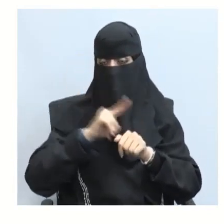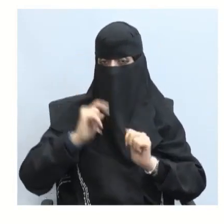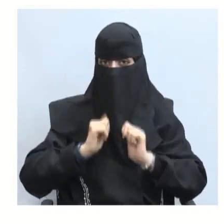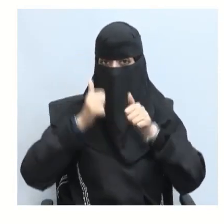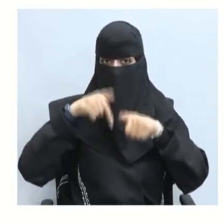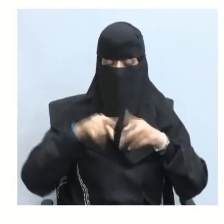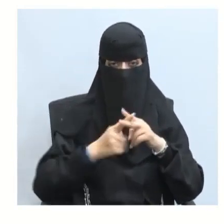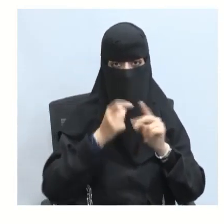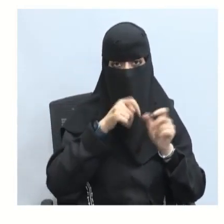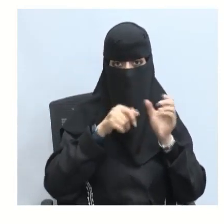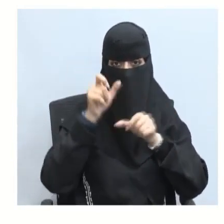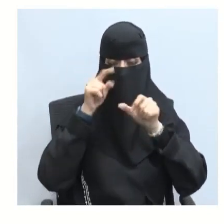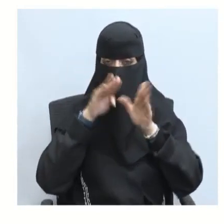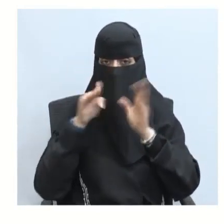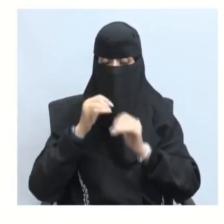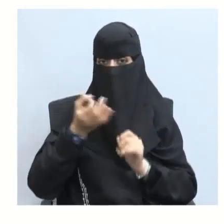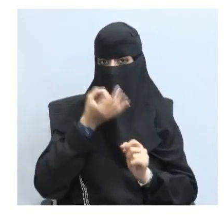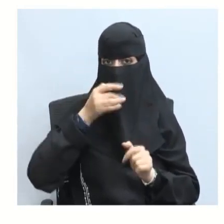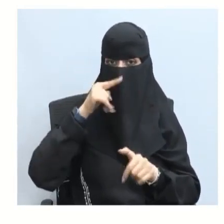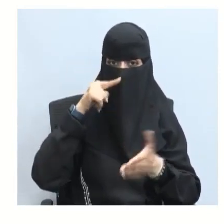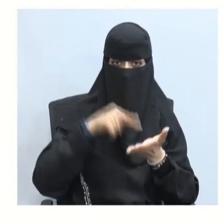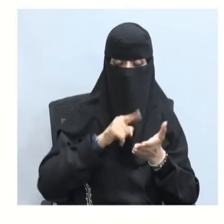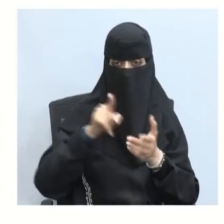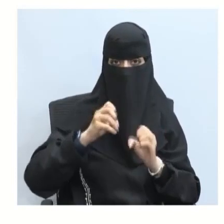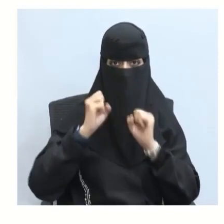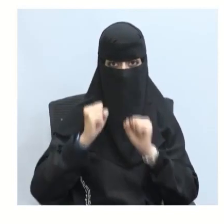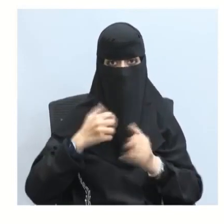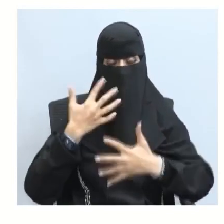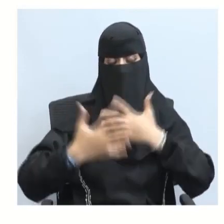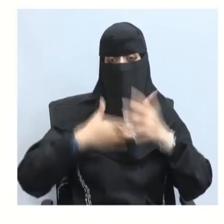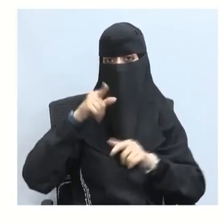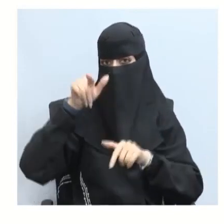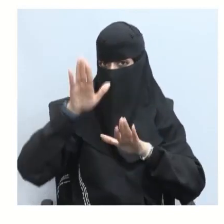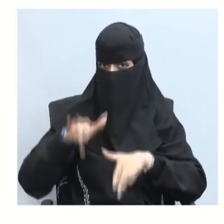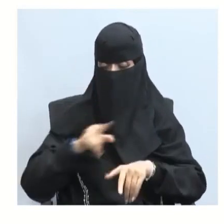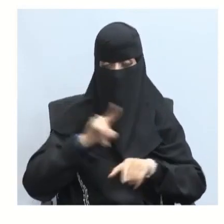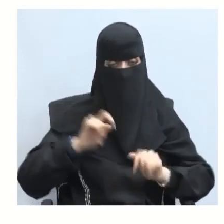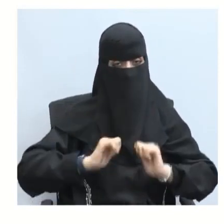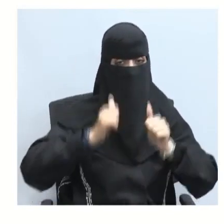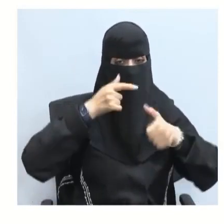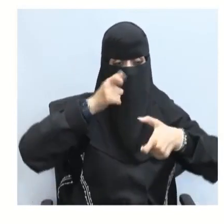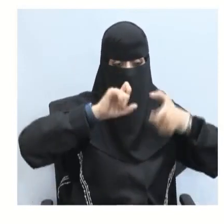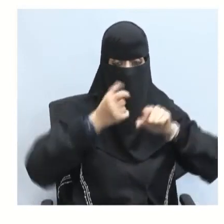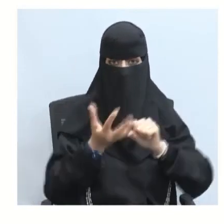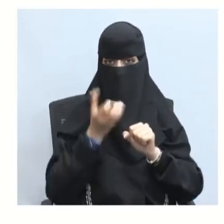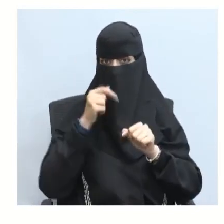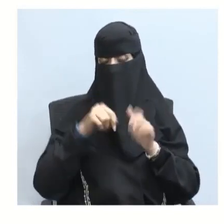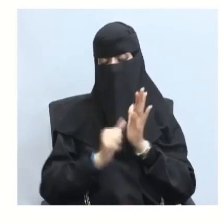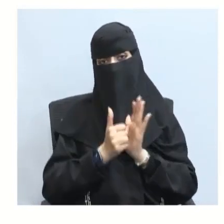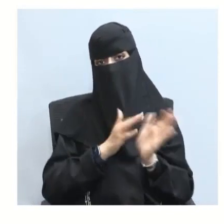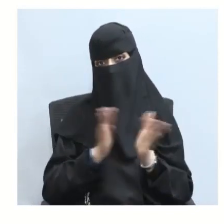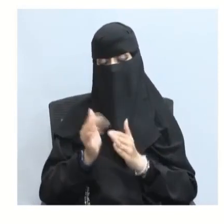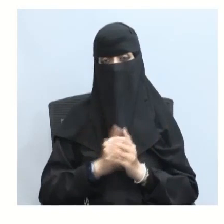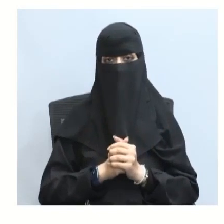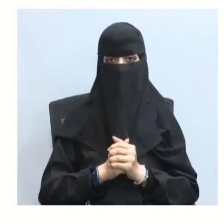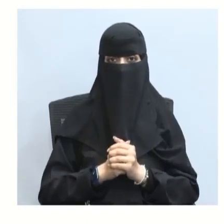على تصنيع هذه المركبات قالوا ان هناك قوه حيويه في هذه الكائنات لا نستطيع تكوين منها مركبات جديده